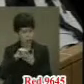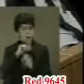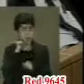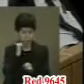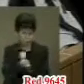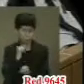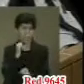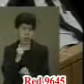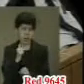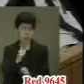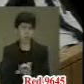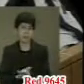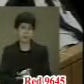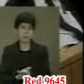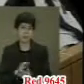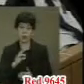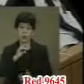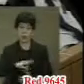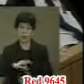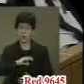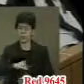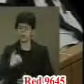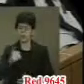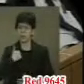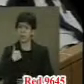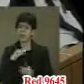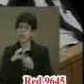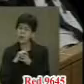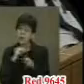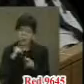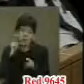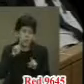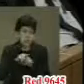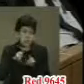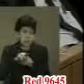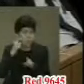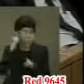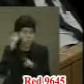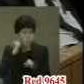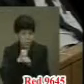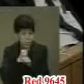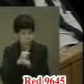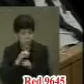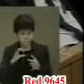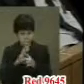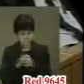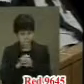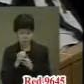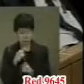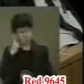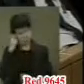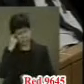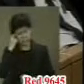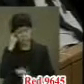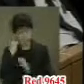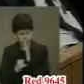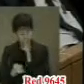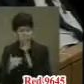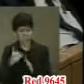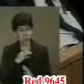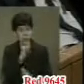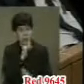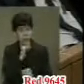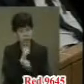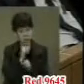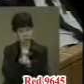การณ์ได้แต่ความรู้สึกว่าจะเป็นความคิดที่เป็นความคิดแบบหวังสูงไปหน่อยถ้าหากว่า